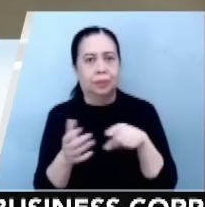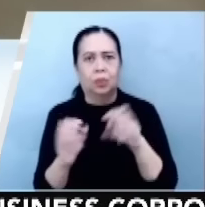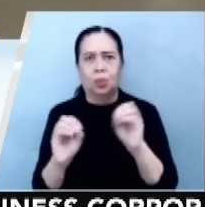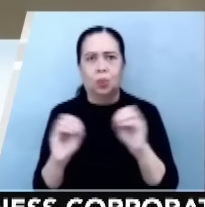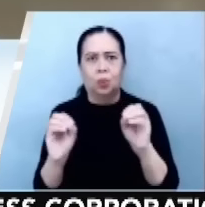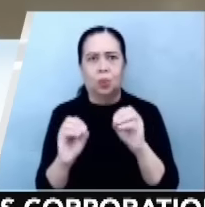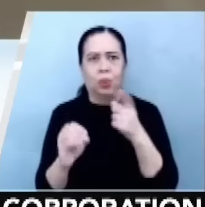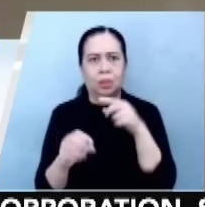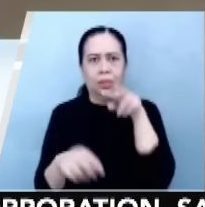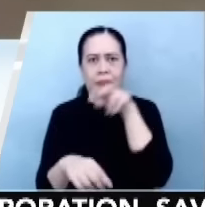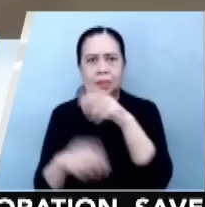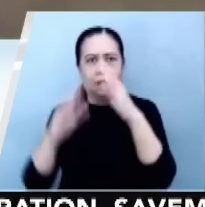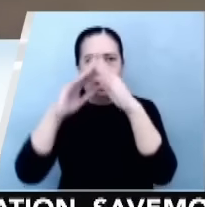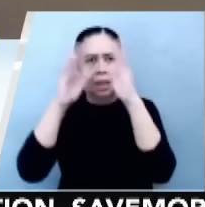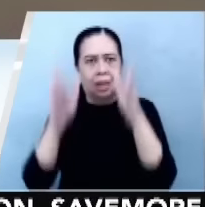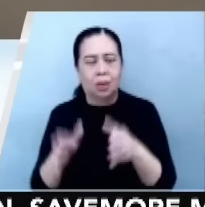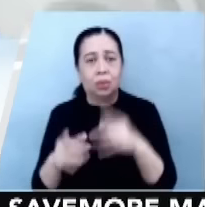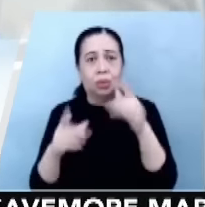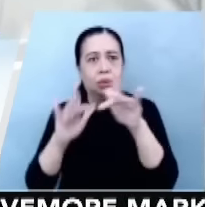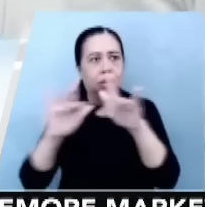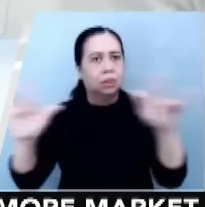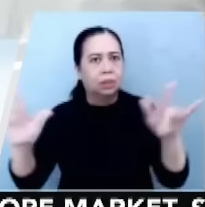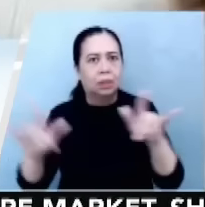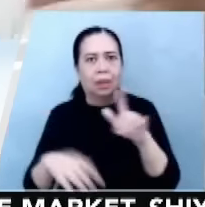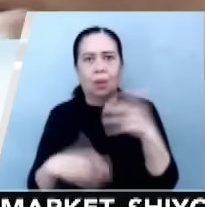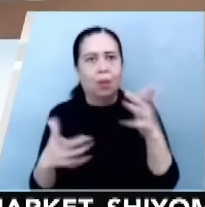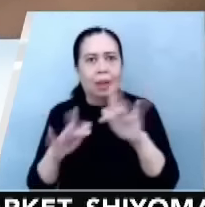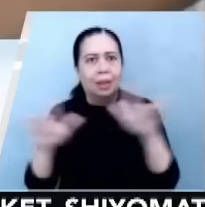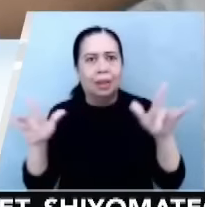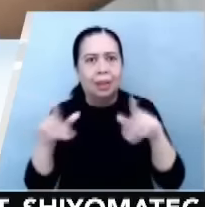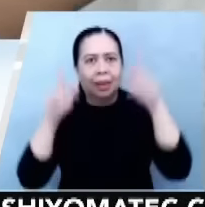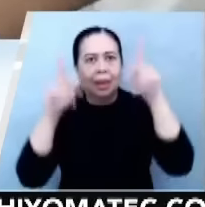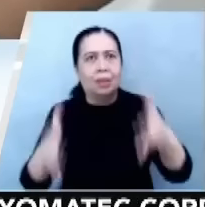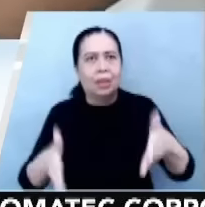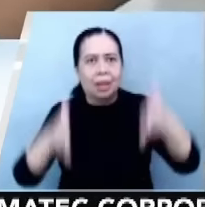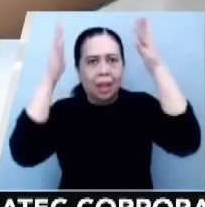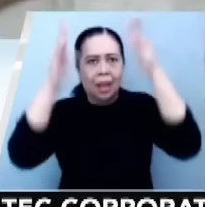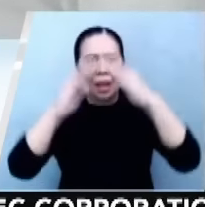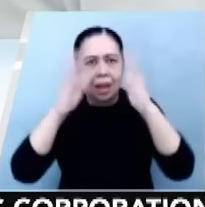nakitang bahay kundi bakanteng lote lang. Pahinsan may problema rin LTO dyan.